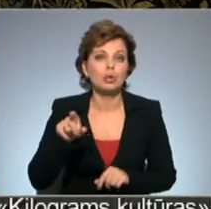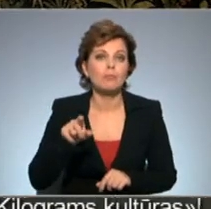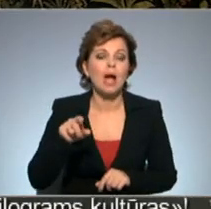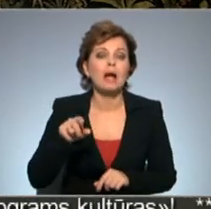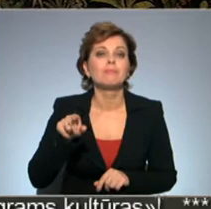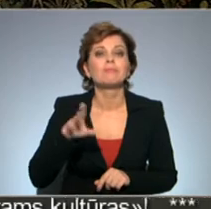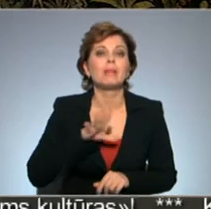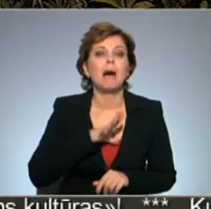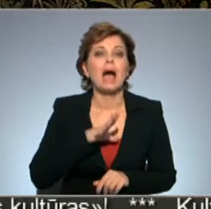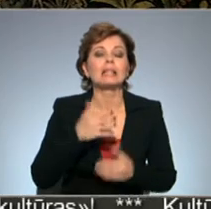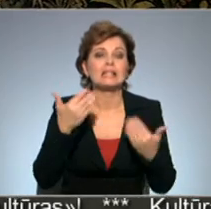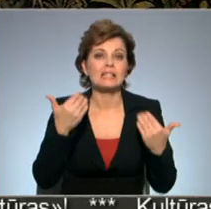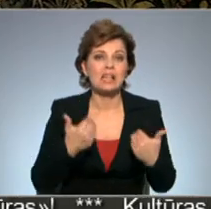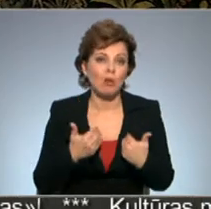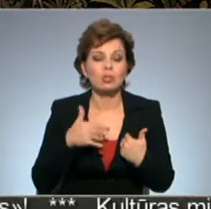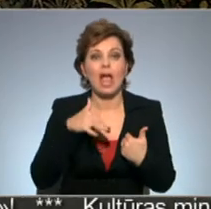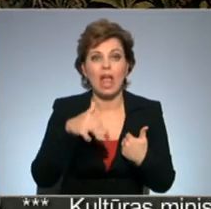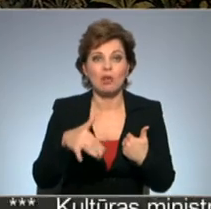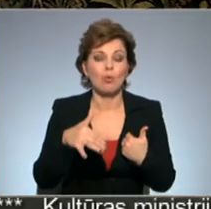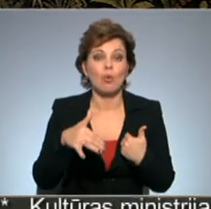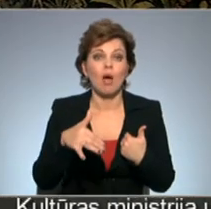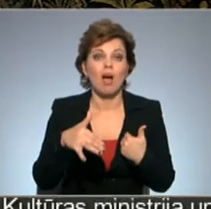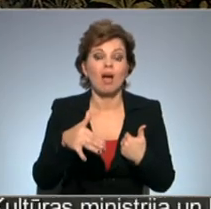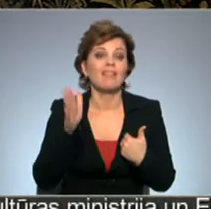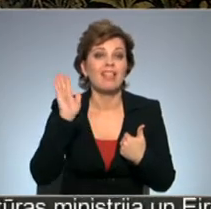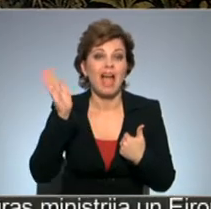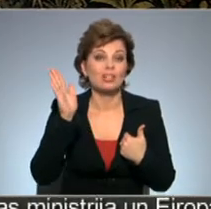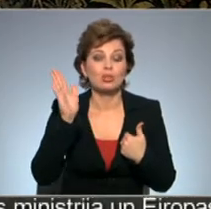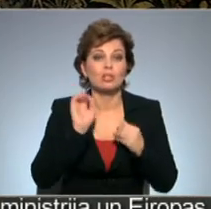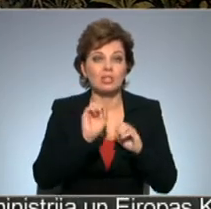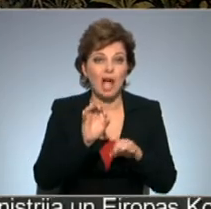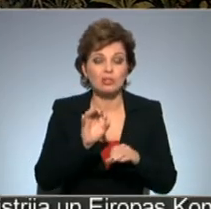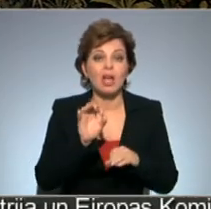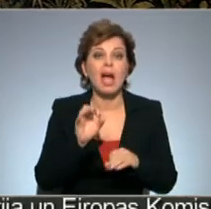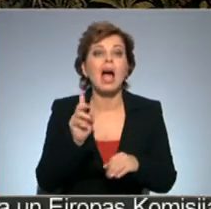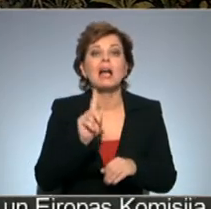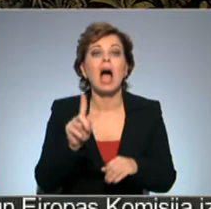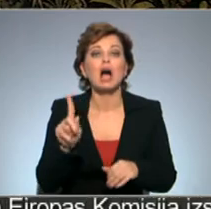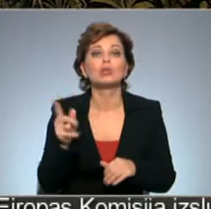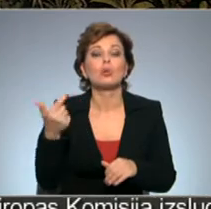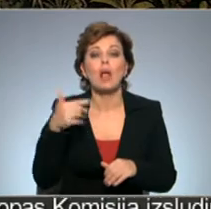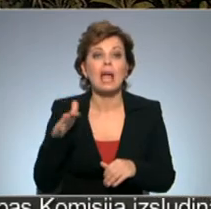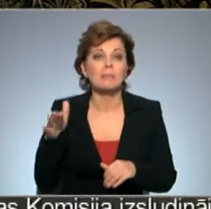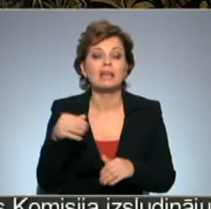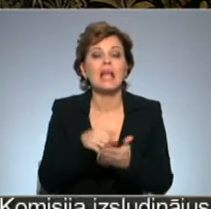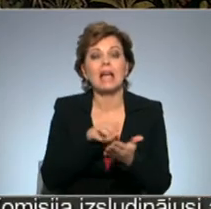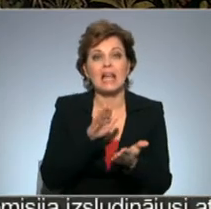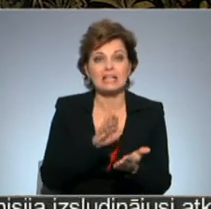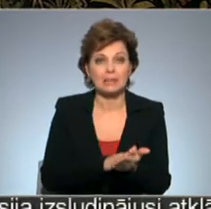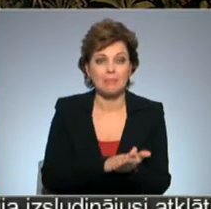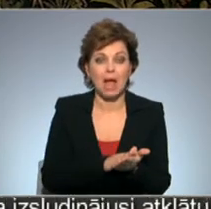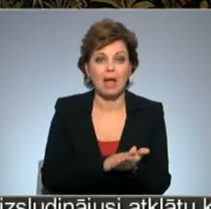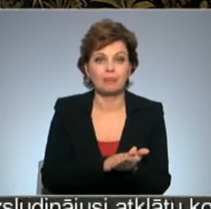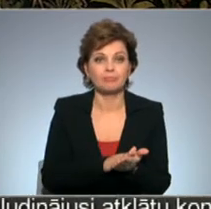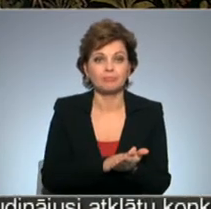es, piemēram, skaitu ejot lasīt lekciju, man katru laikmetu ar kaut ko jāiezīmē pie sevis, vai ne?